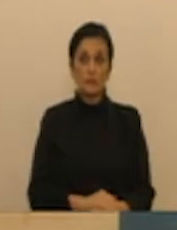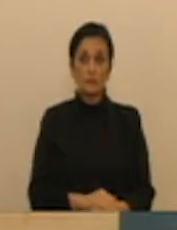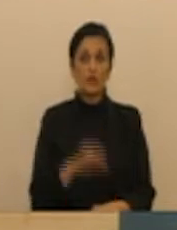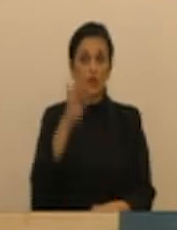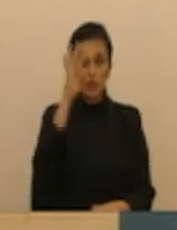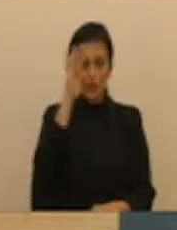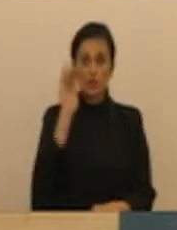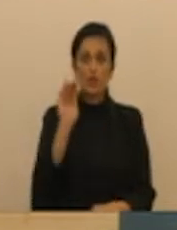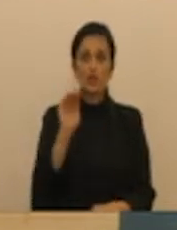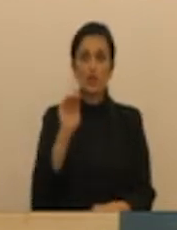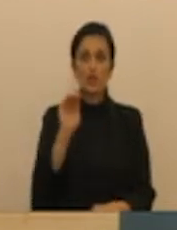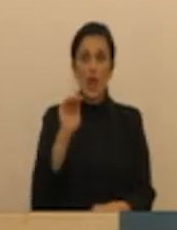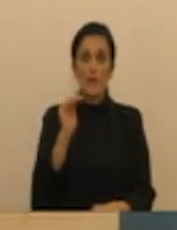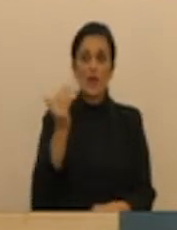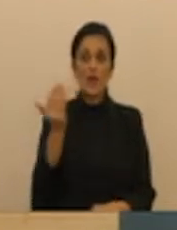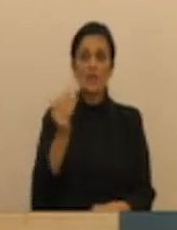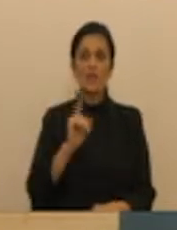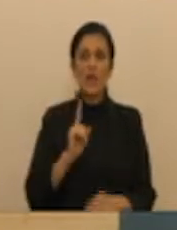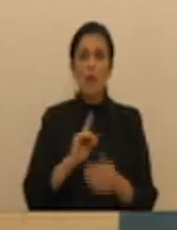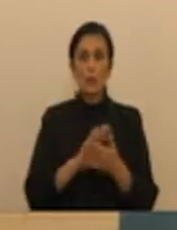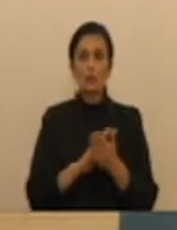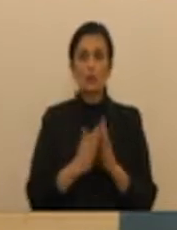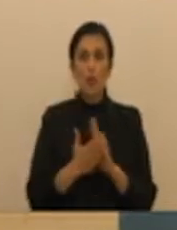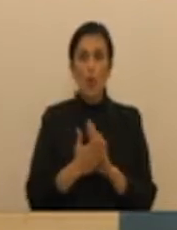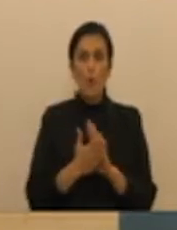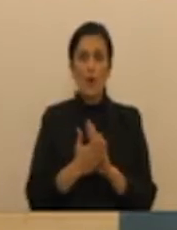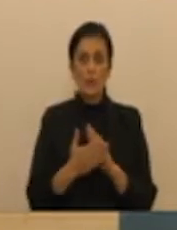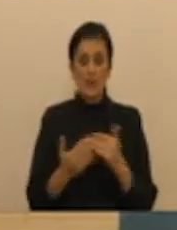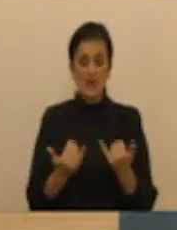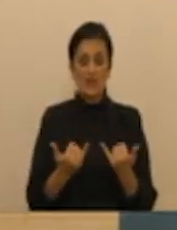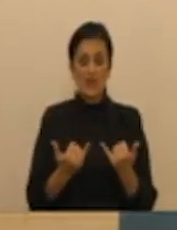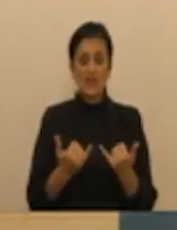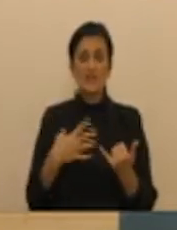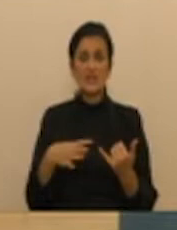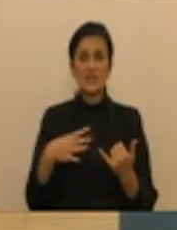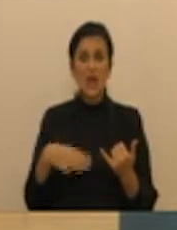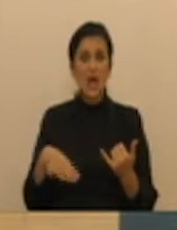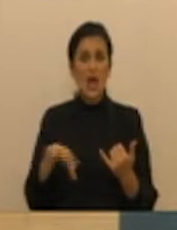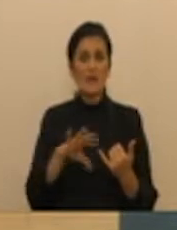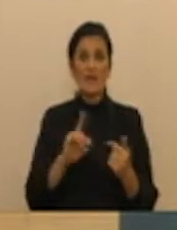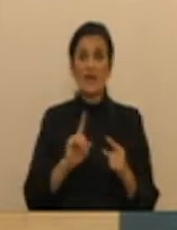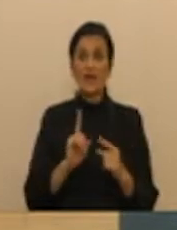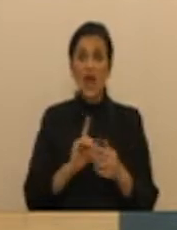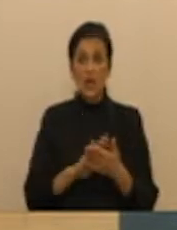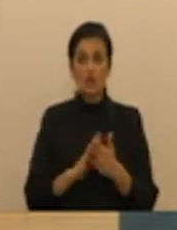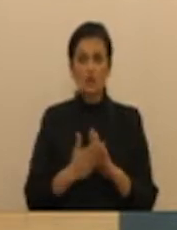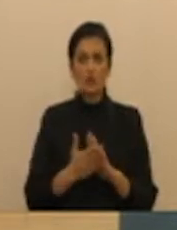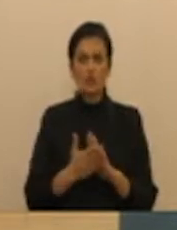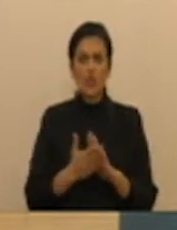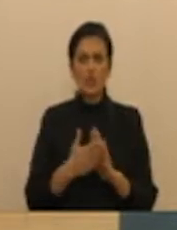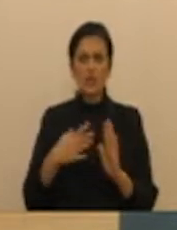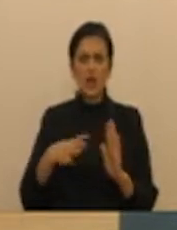შემეხსენებინა თქვენთვის, რა მდგომარეობაშია დღეს საქართველო, რა სიტუაციაა ქვეყანაში.